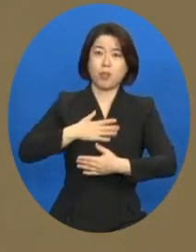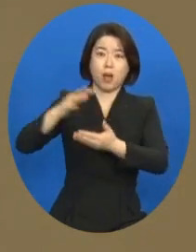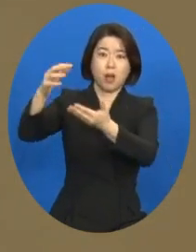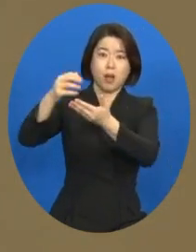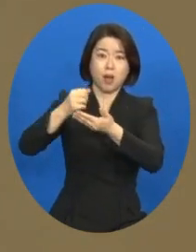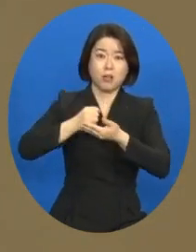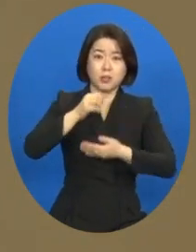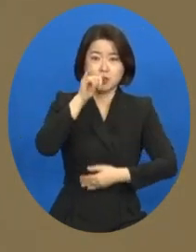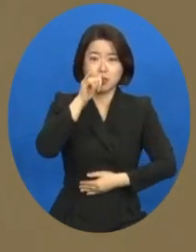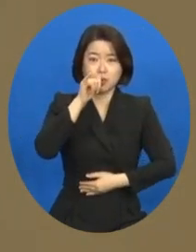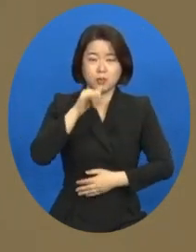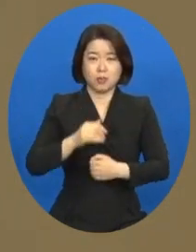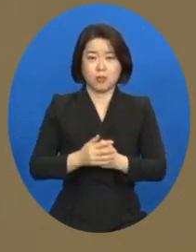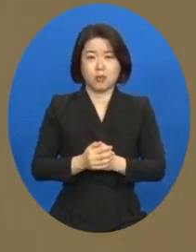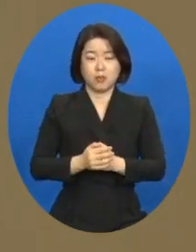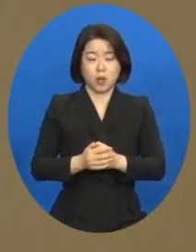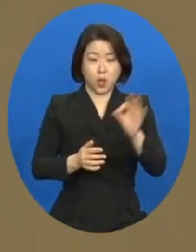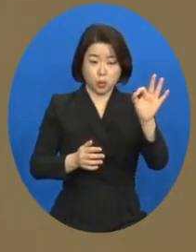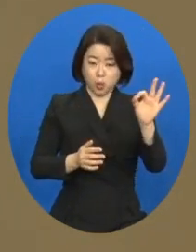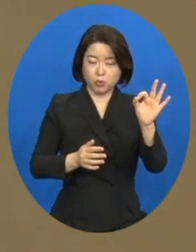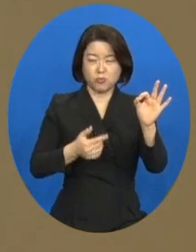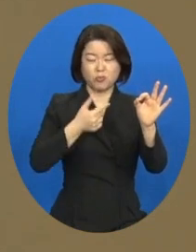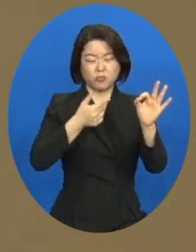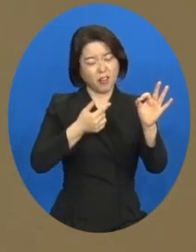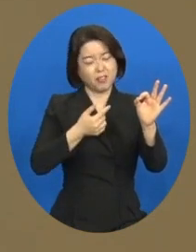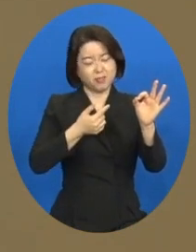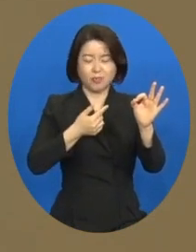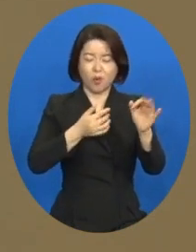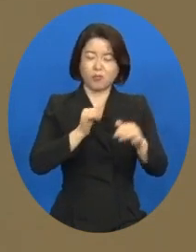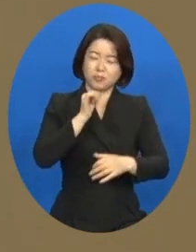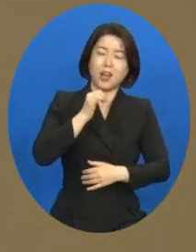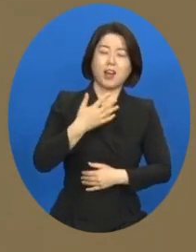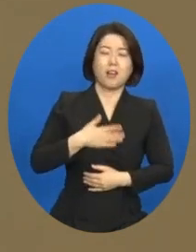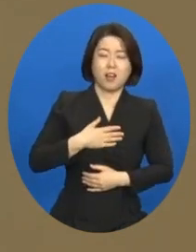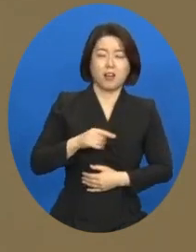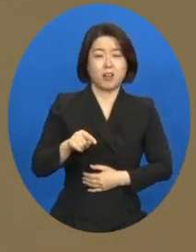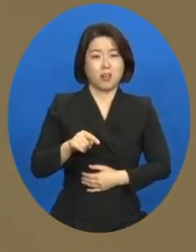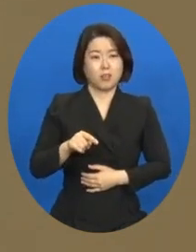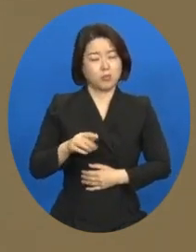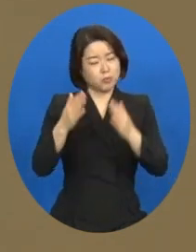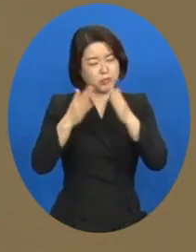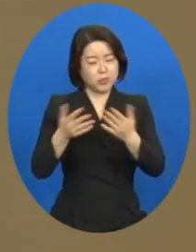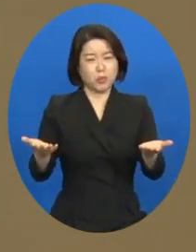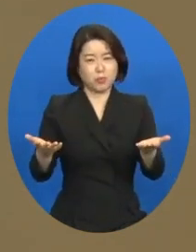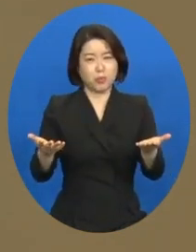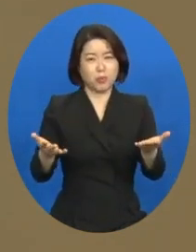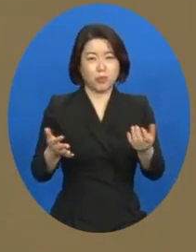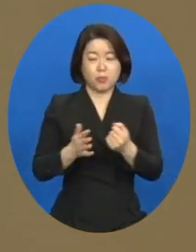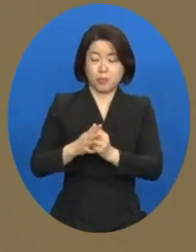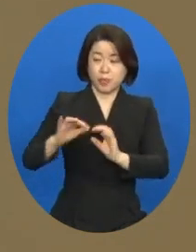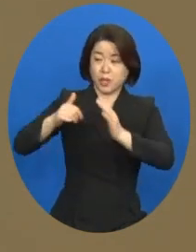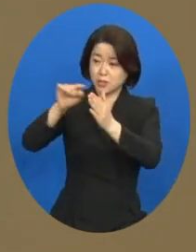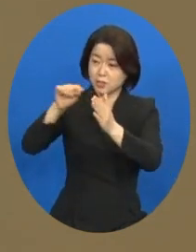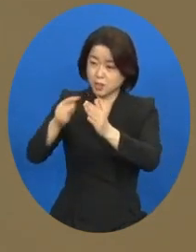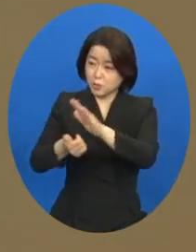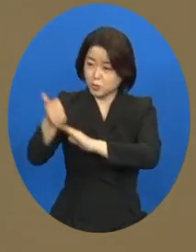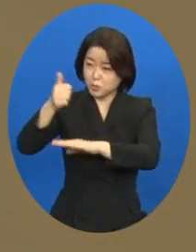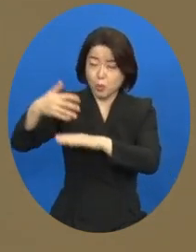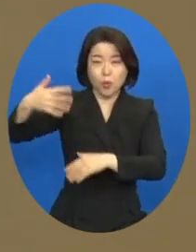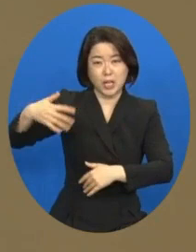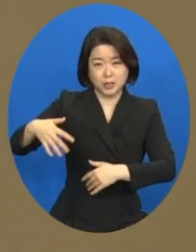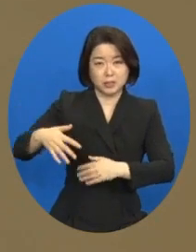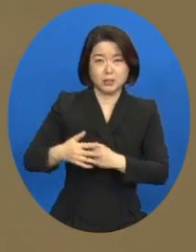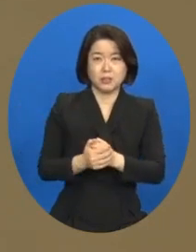받았어요. 돈은 없는지 몰라요. 집은 없는지 몰라요. 세상에서 성공하지는 못했을 수도